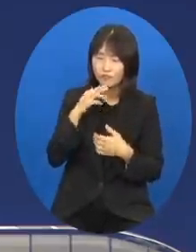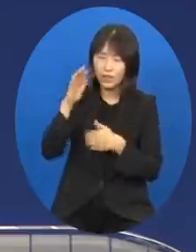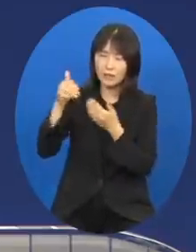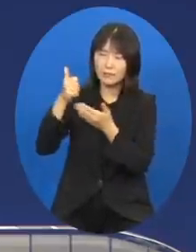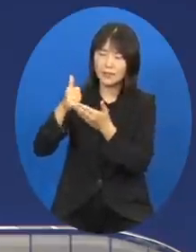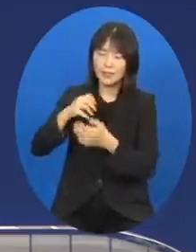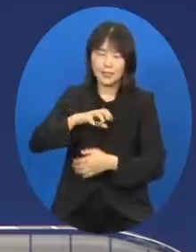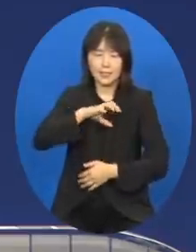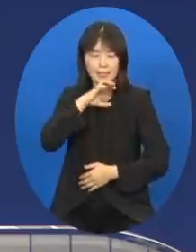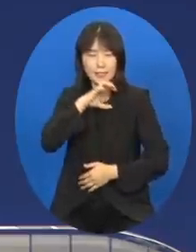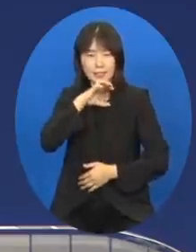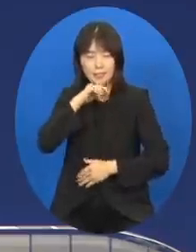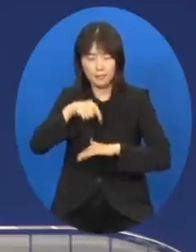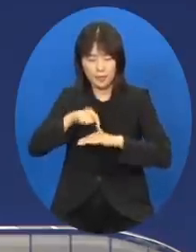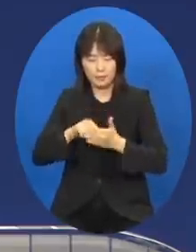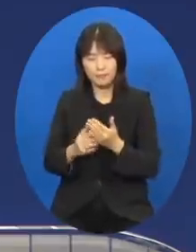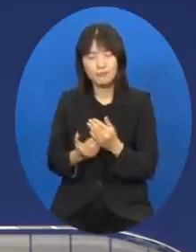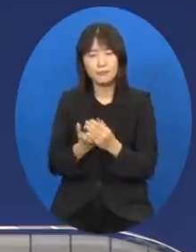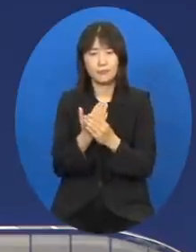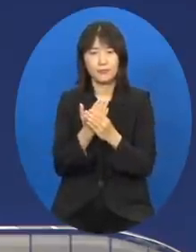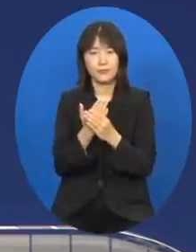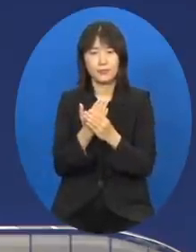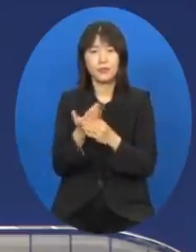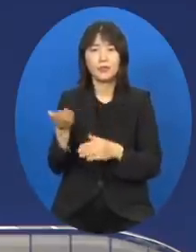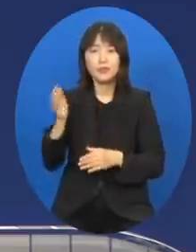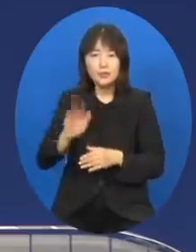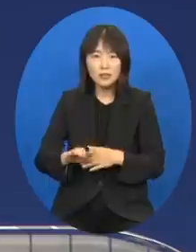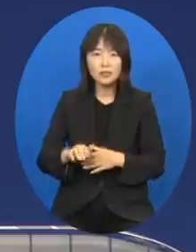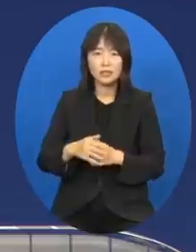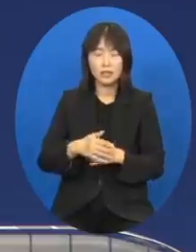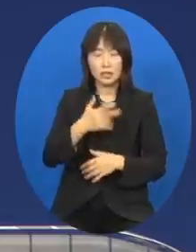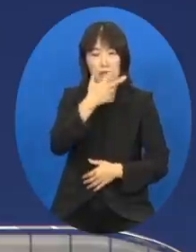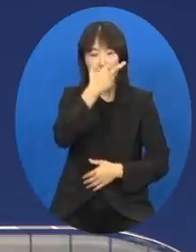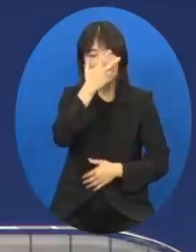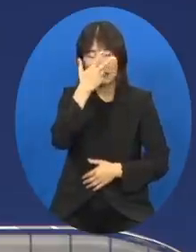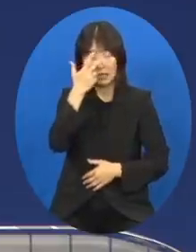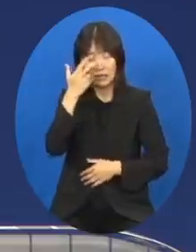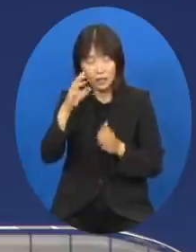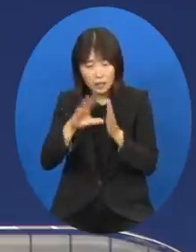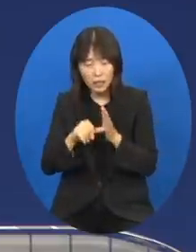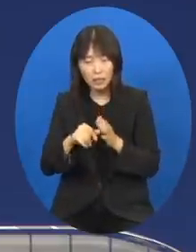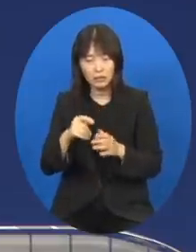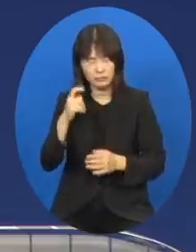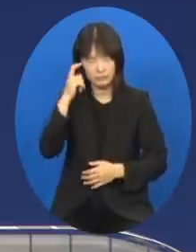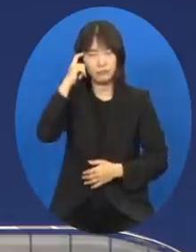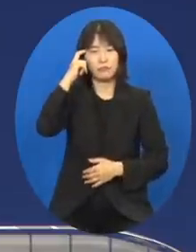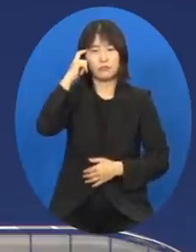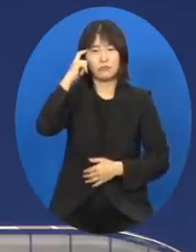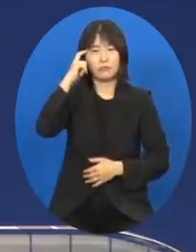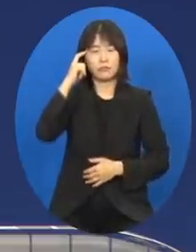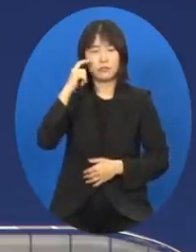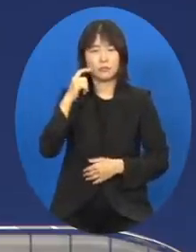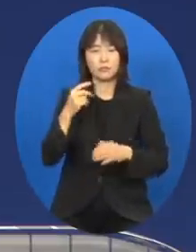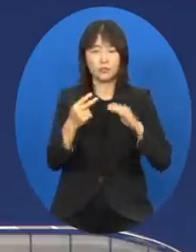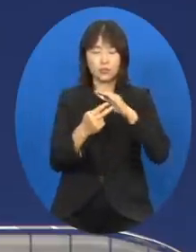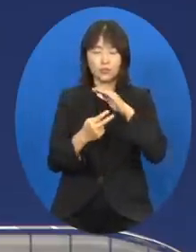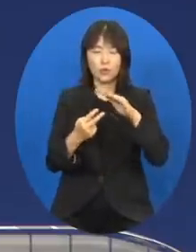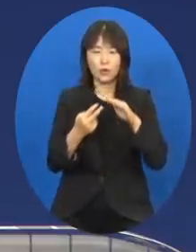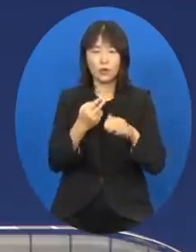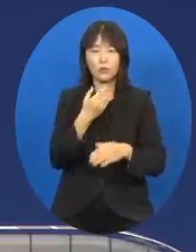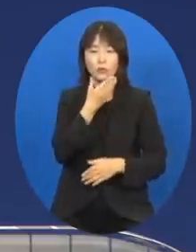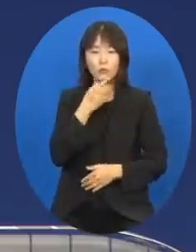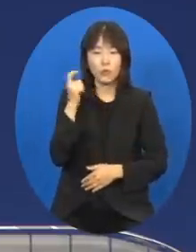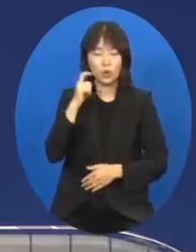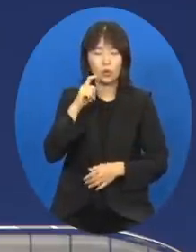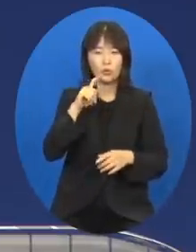하나님께 불평하는 마음도 생겼습니다. 그런데 잠자리에 들렸는데 문득 요한복음 15장 말씀이